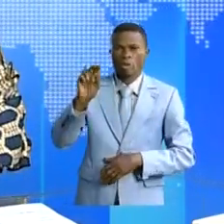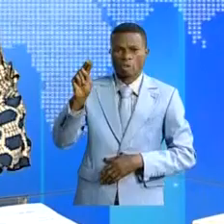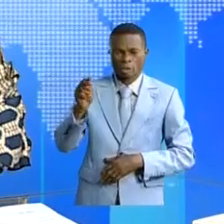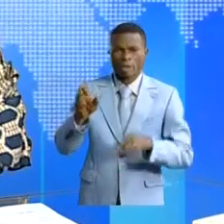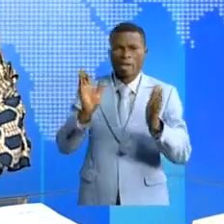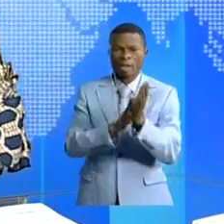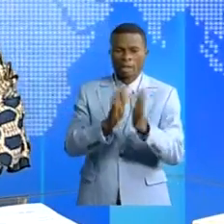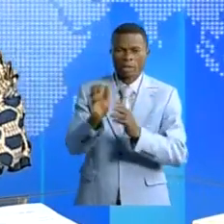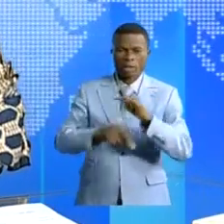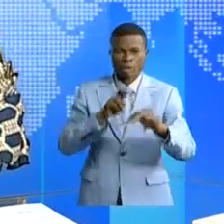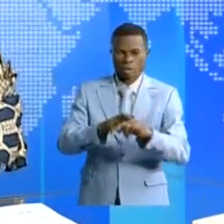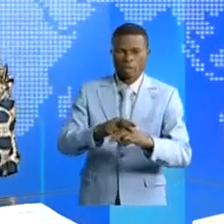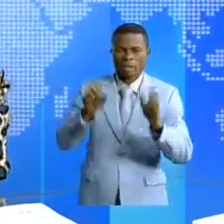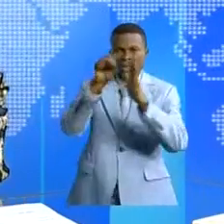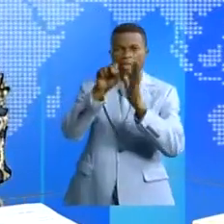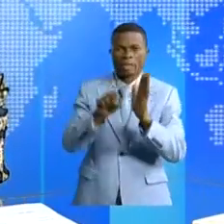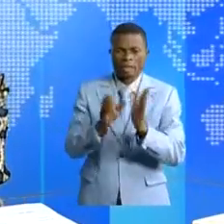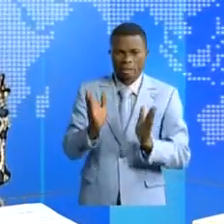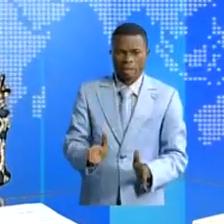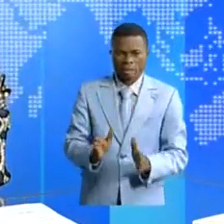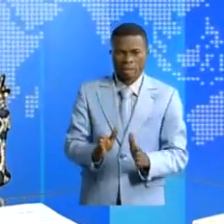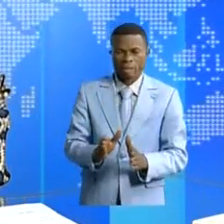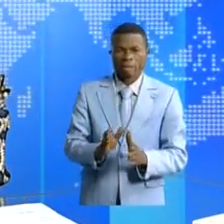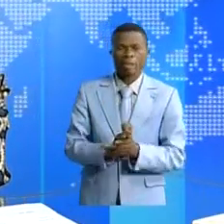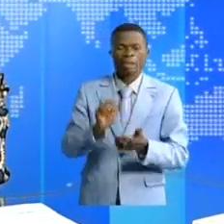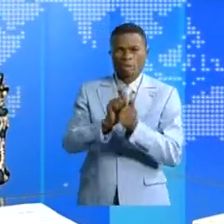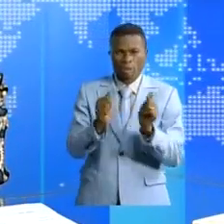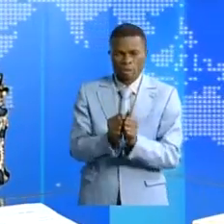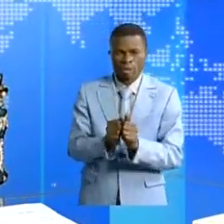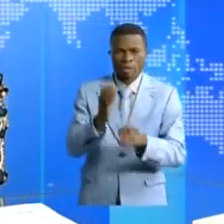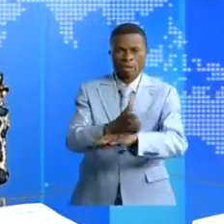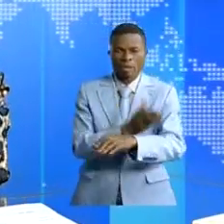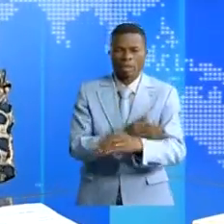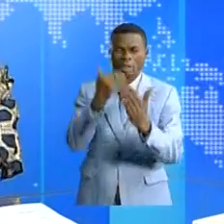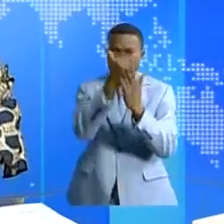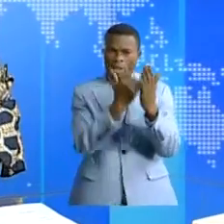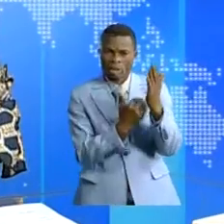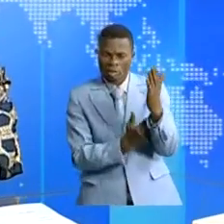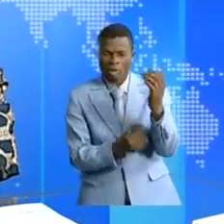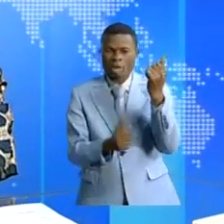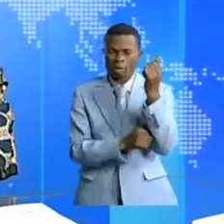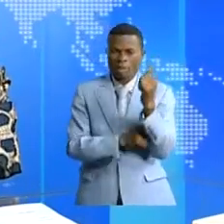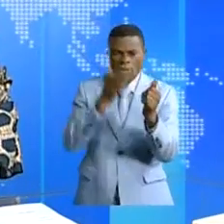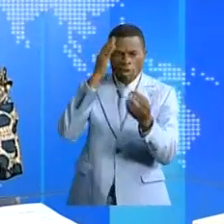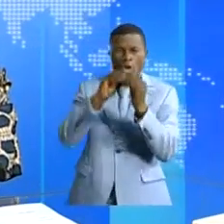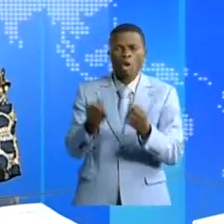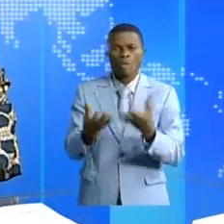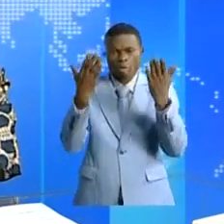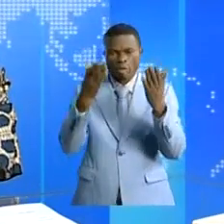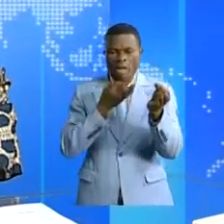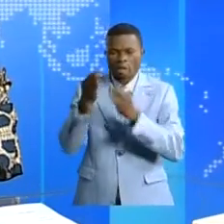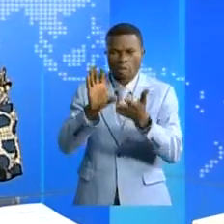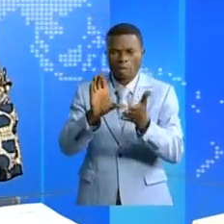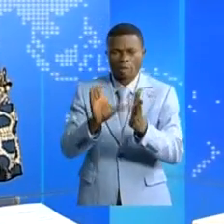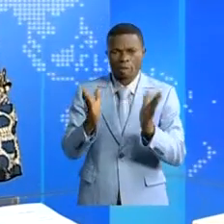l'Institut national des statistiques. La rencontre a tablé sur le processus de recensement de la population. Les précisions avec